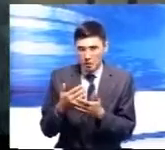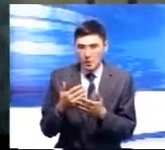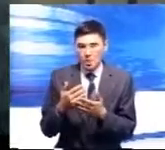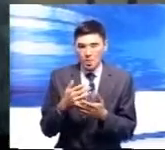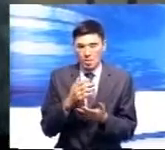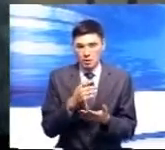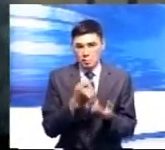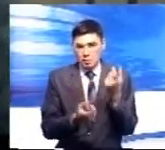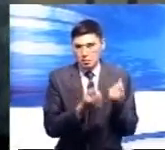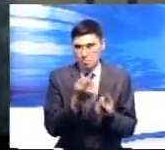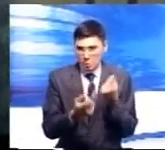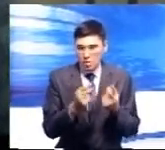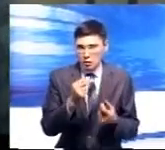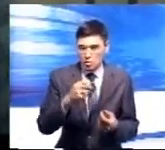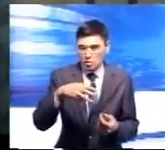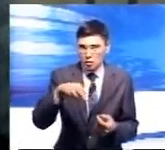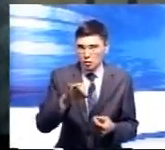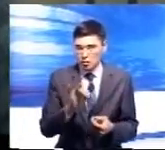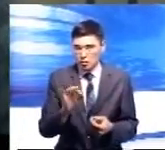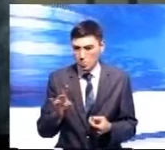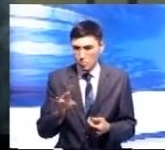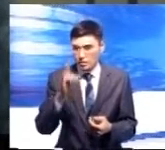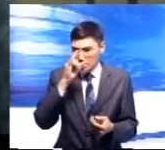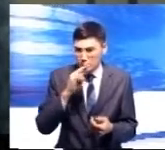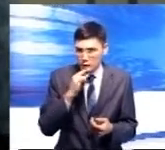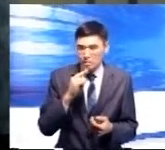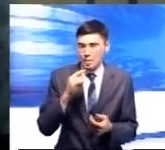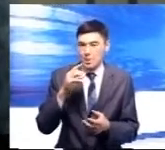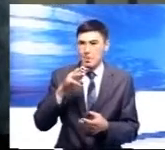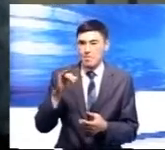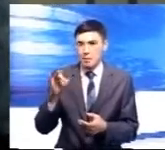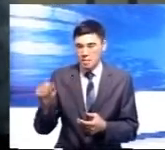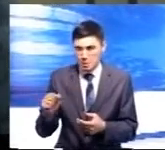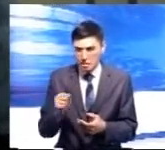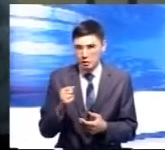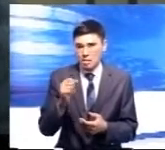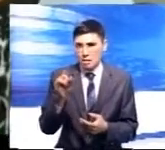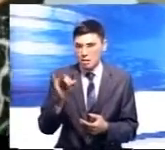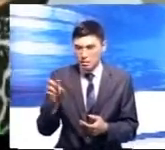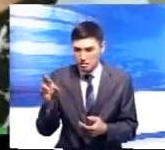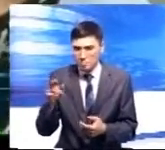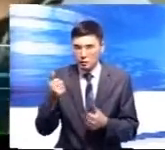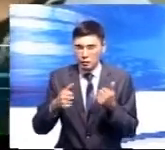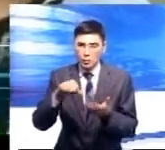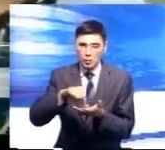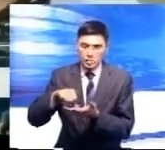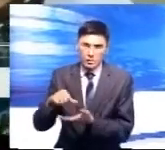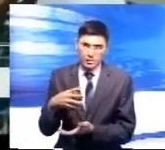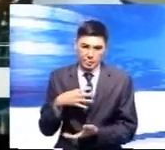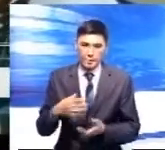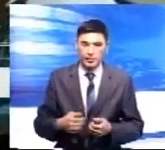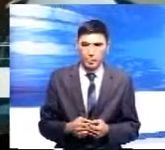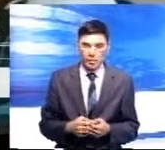становились чемпионами Казахстана, участвовали на чемпионате мира, на чемпионате Азии. Самые большие достижения пока —